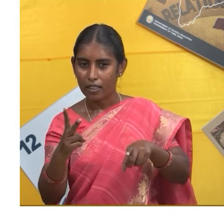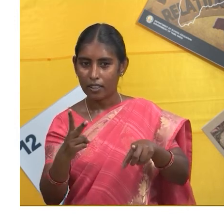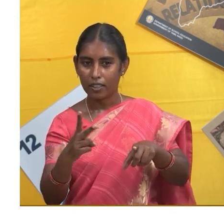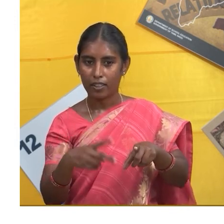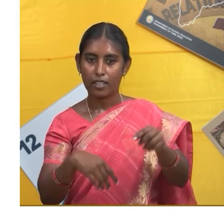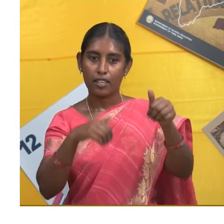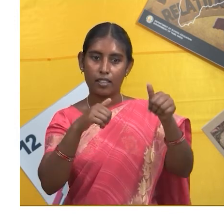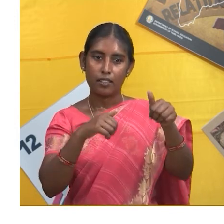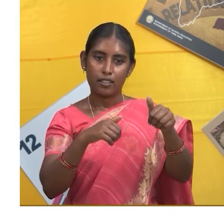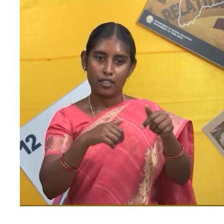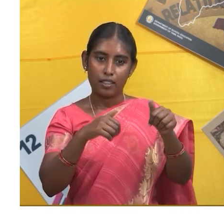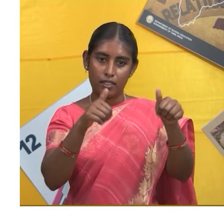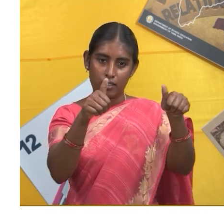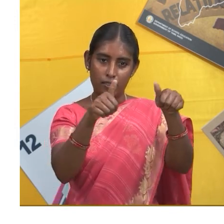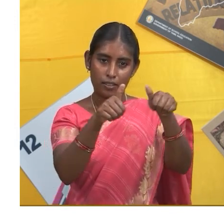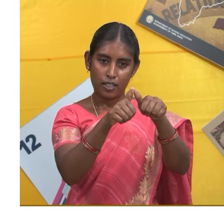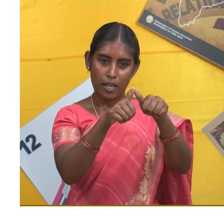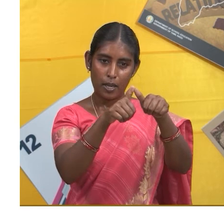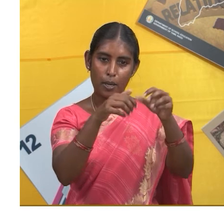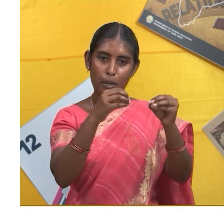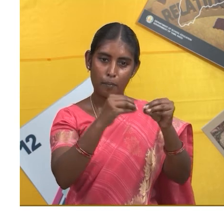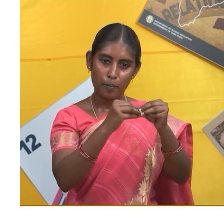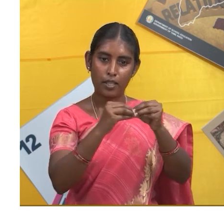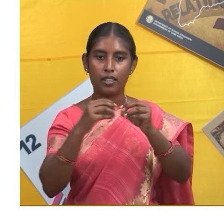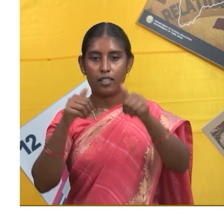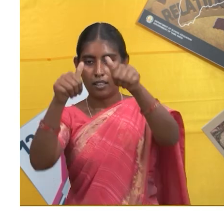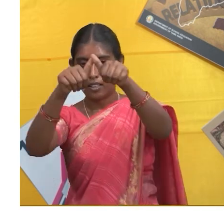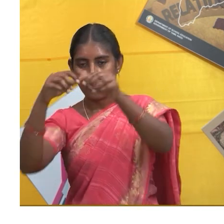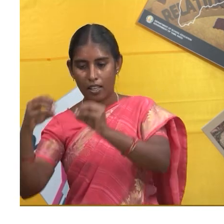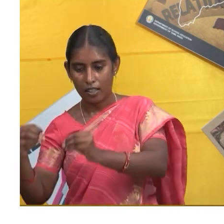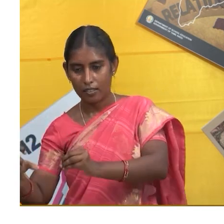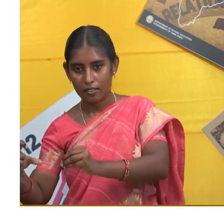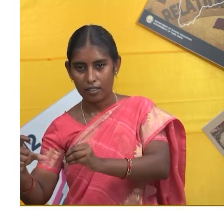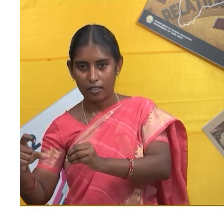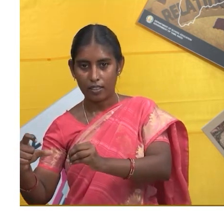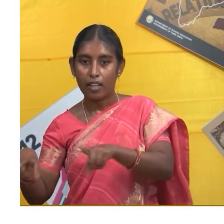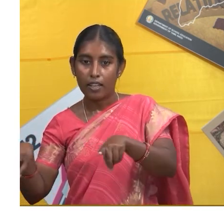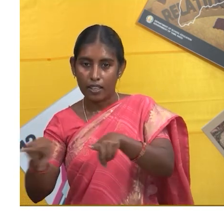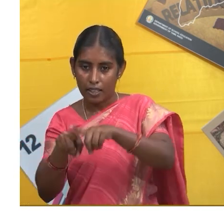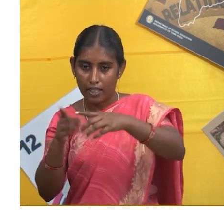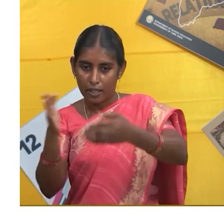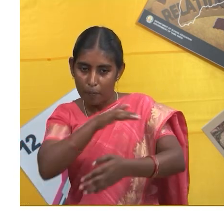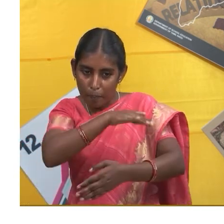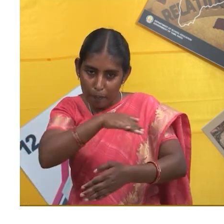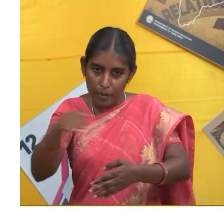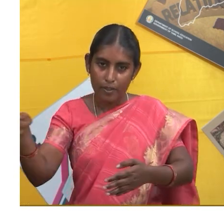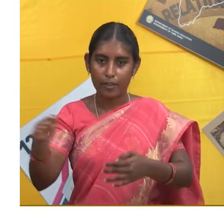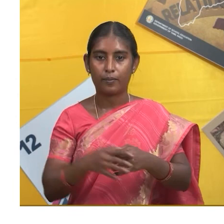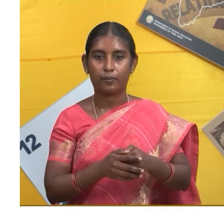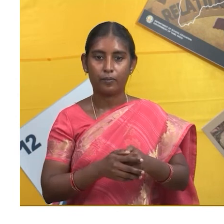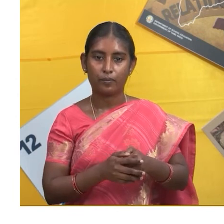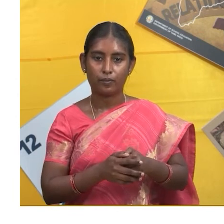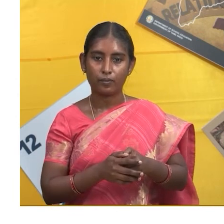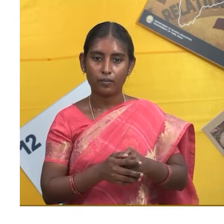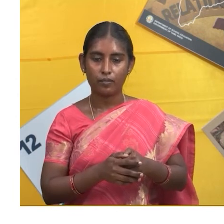D-EA-P, AB-A-C-A-P. அப்போது, AB-D-D, AC